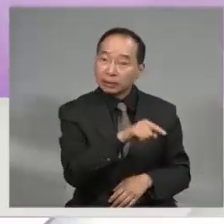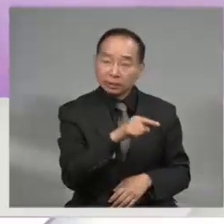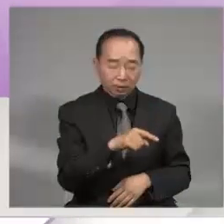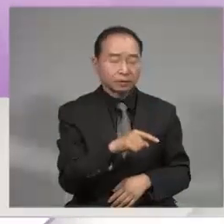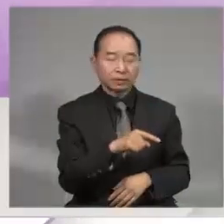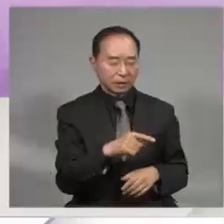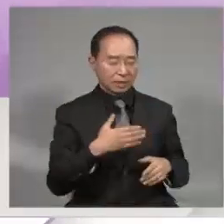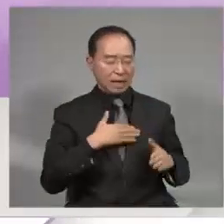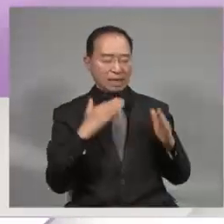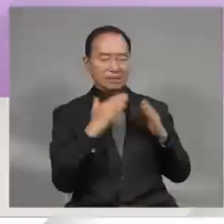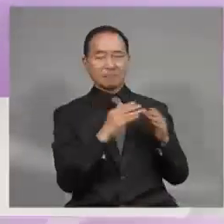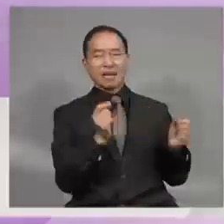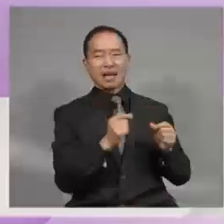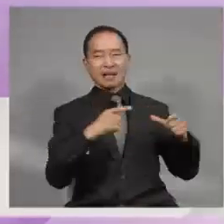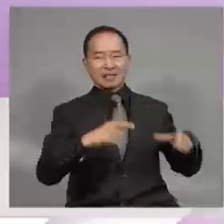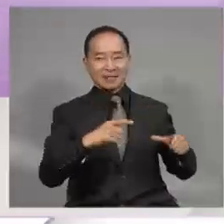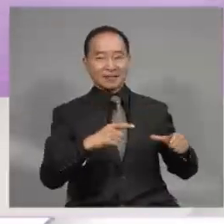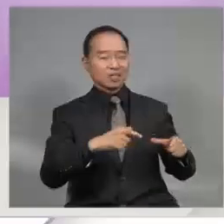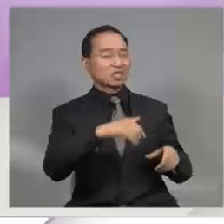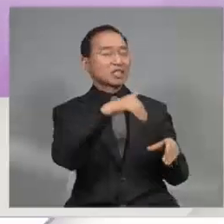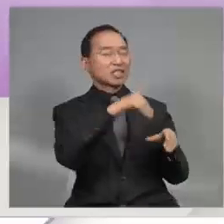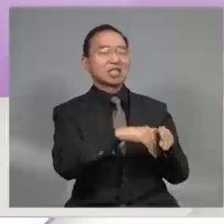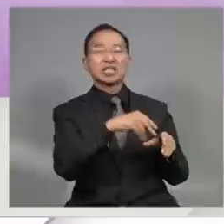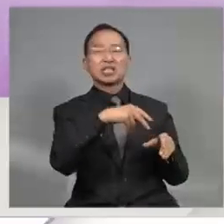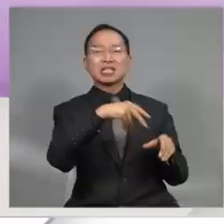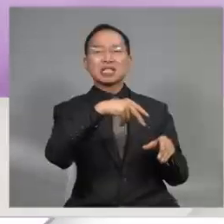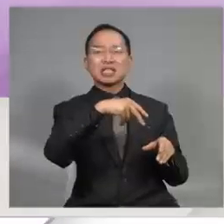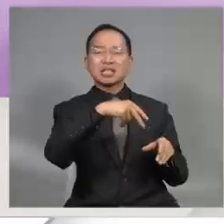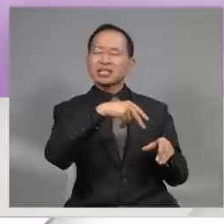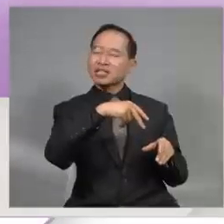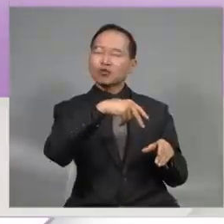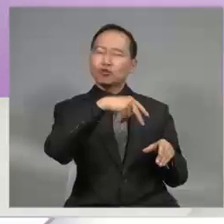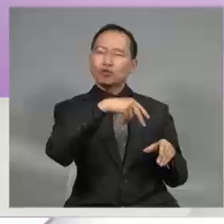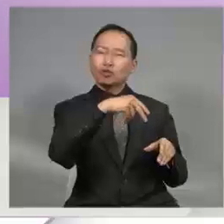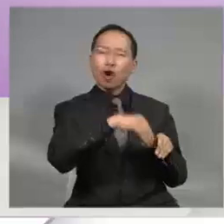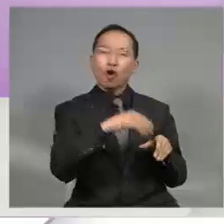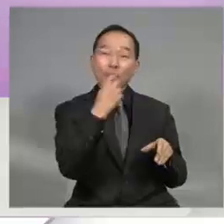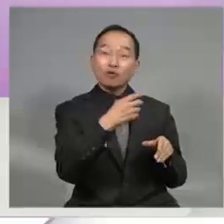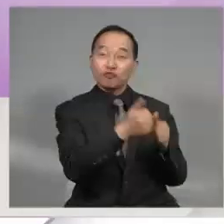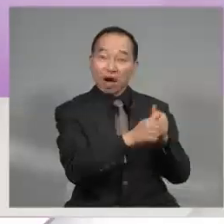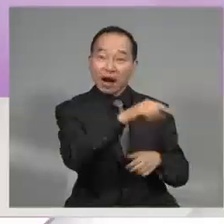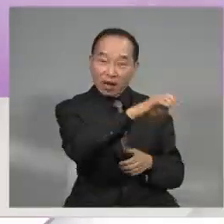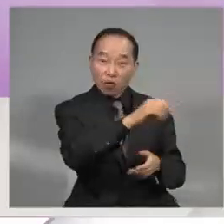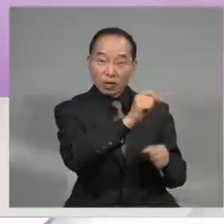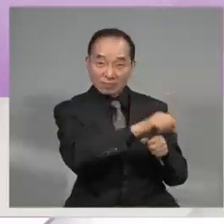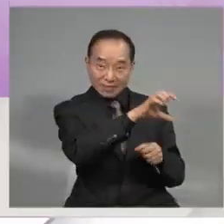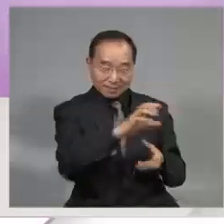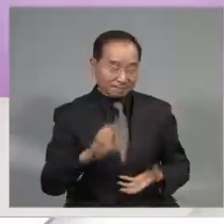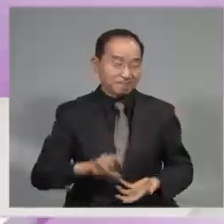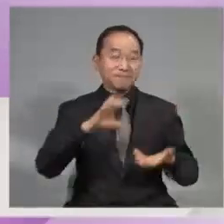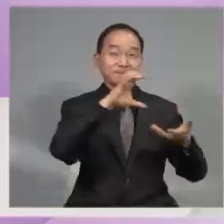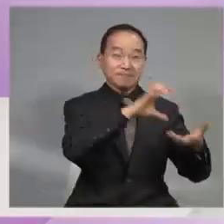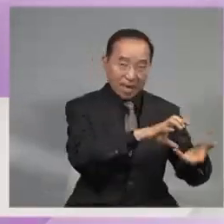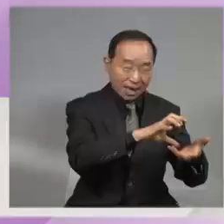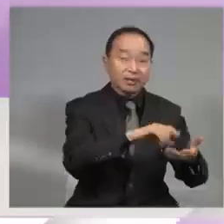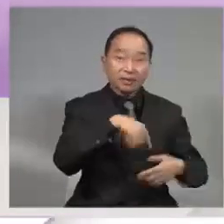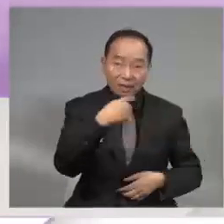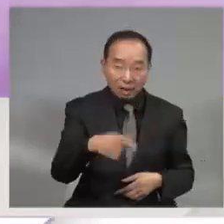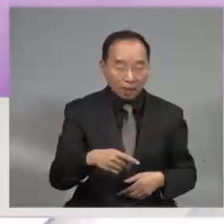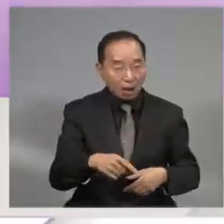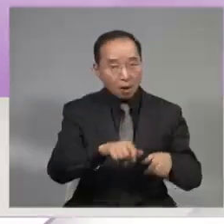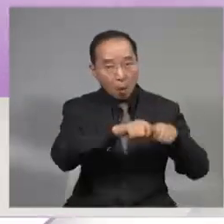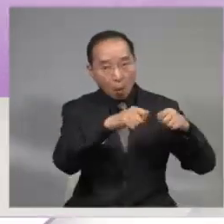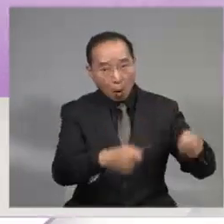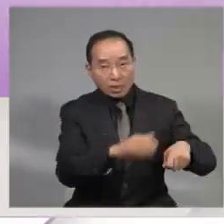경우는 관할 구시군 선관위에 도착을 하게 되면요. 우선 이 이송 과정 중에서 봉인은 잘 되어 있는지 이상이 없는지를